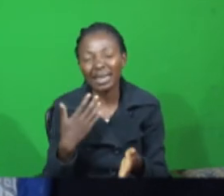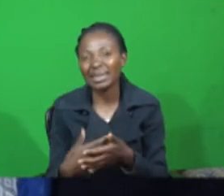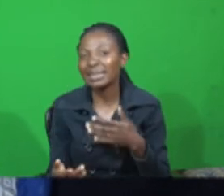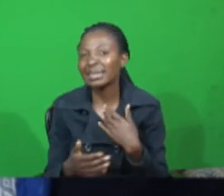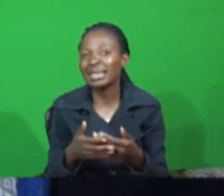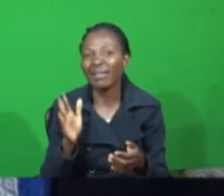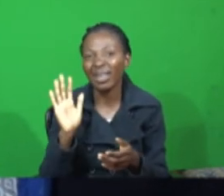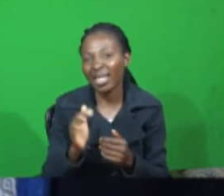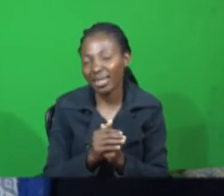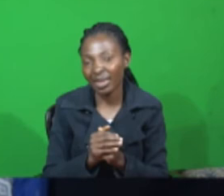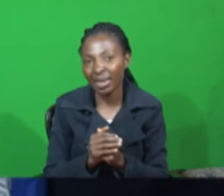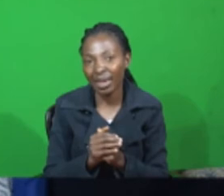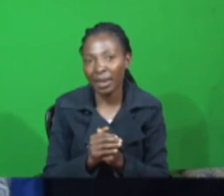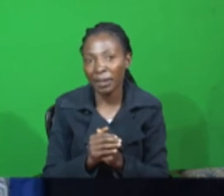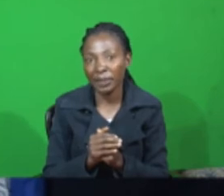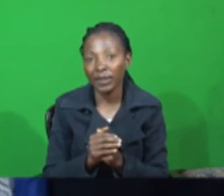achitambudzika.